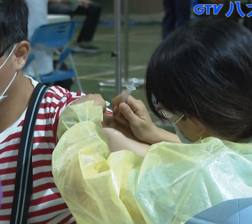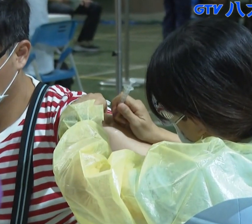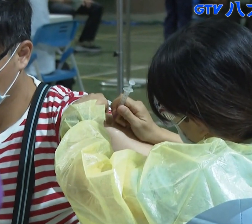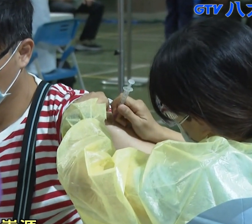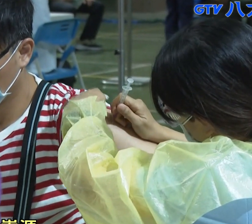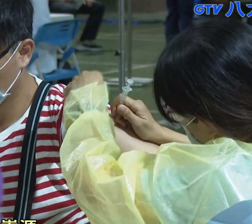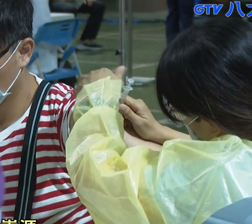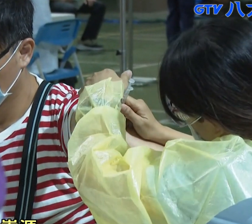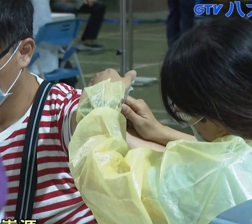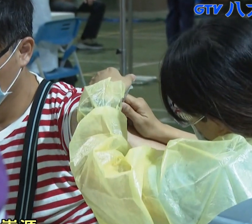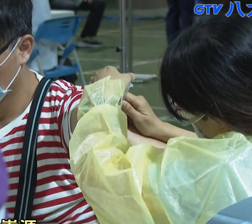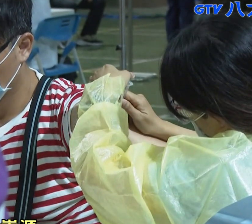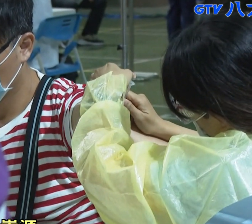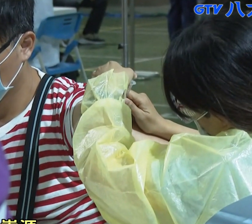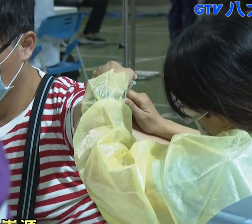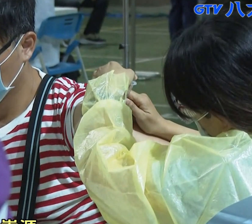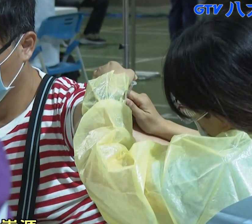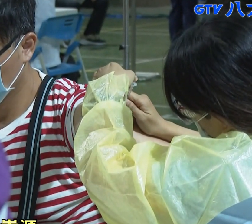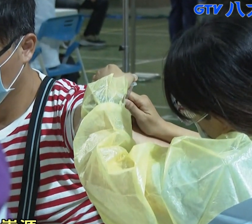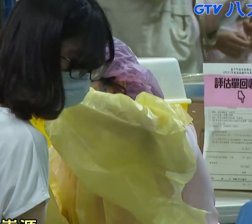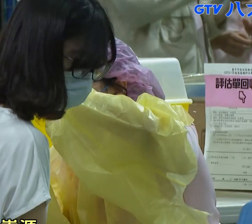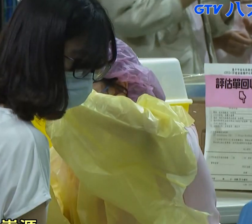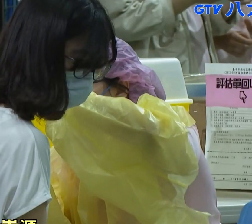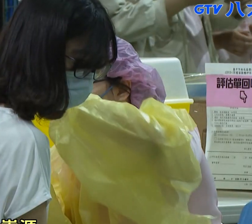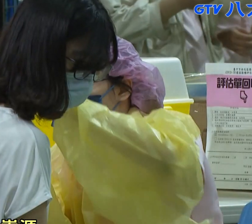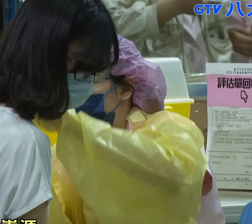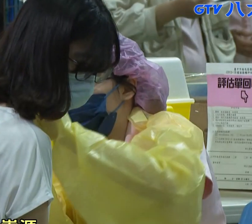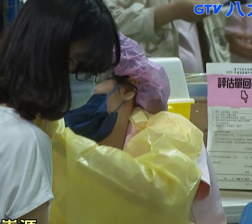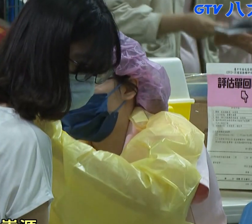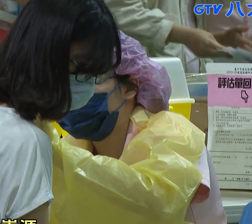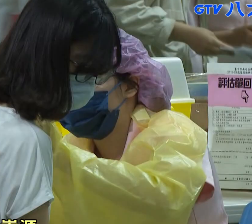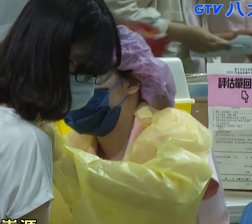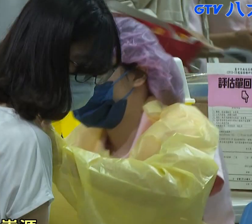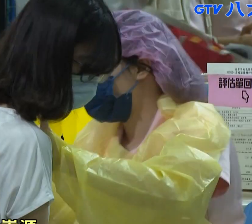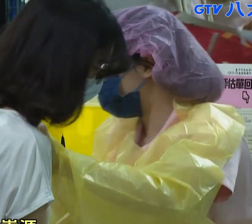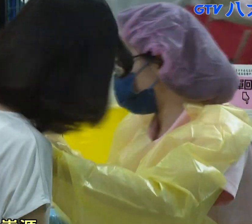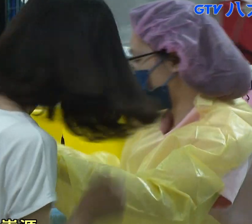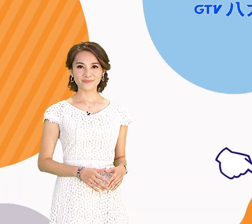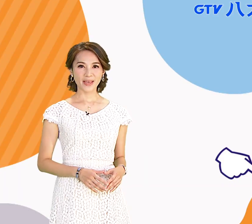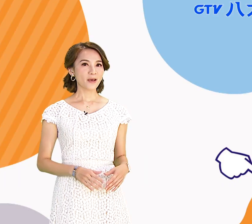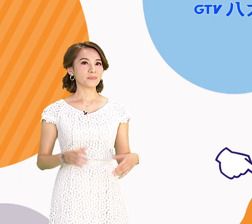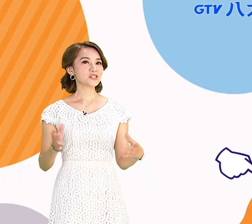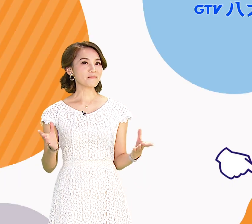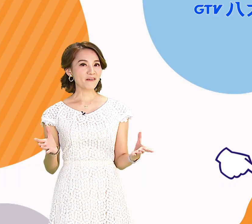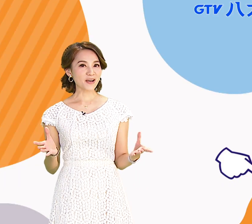挥中心的全新挑战。八大新闻和平李松元采访报道。